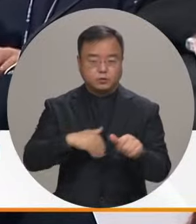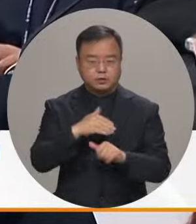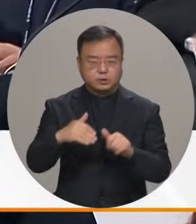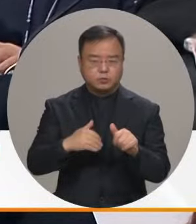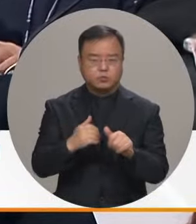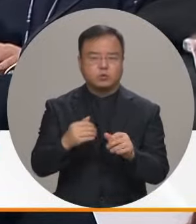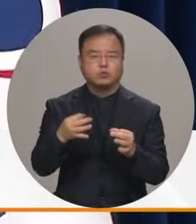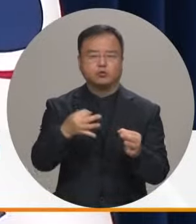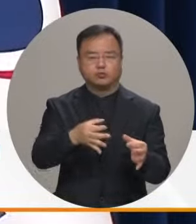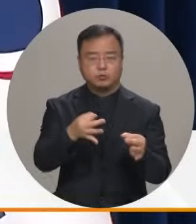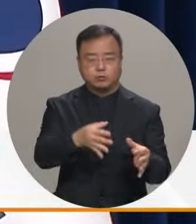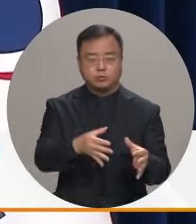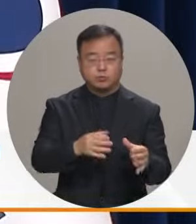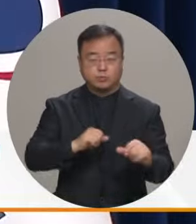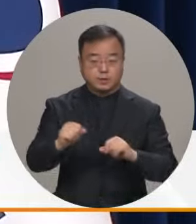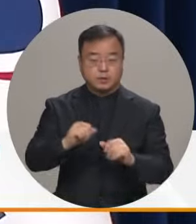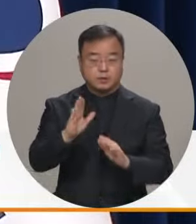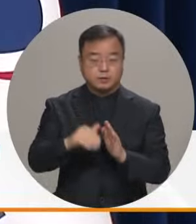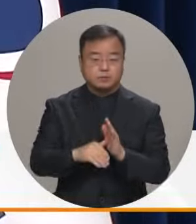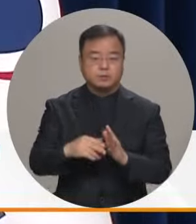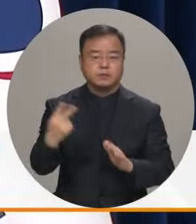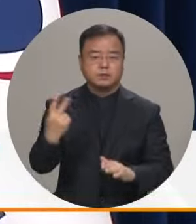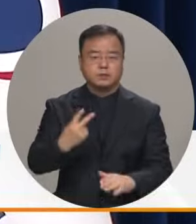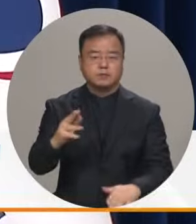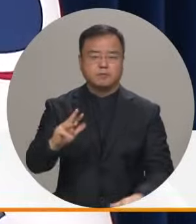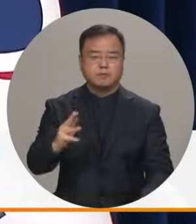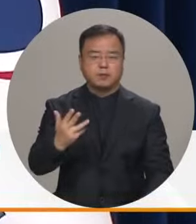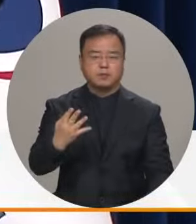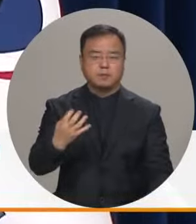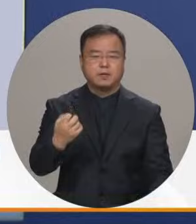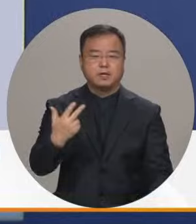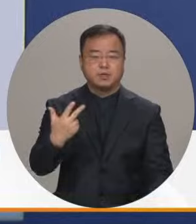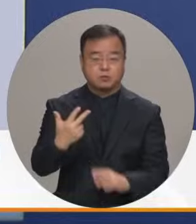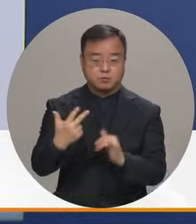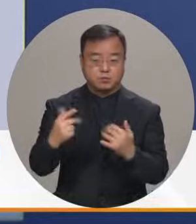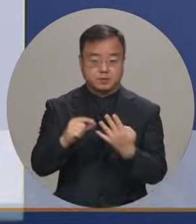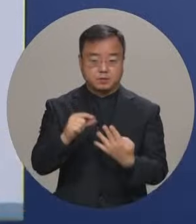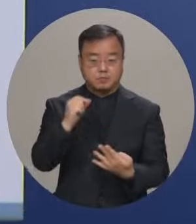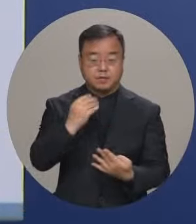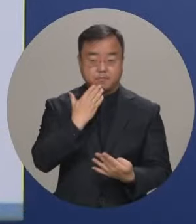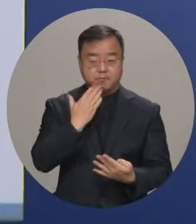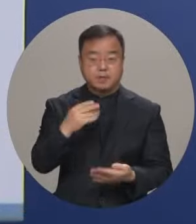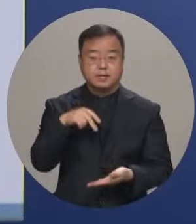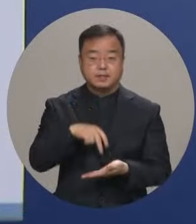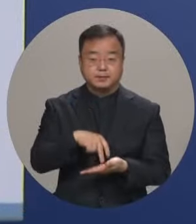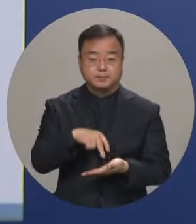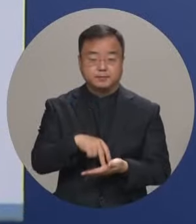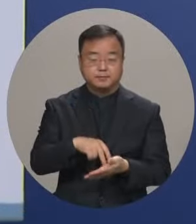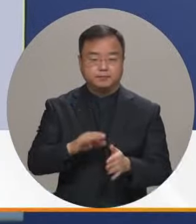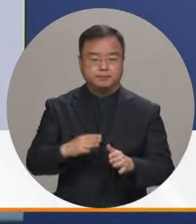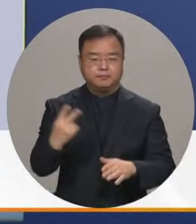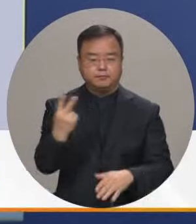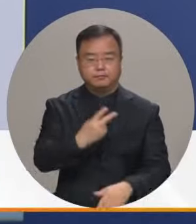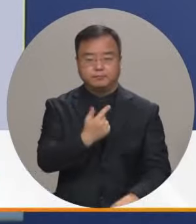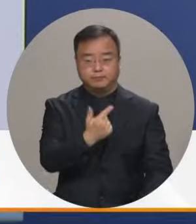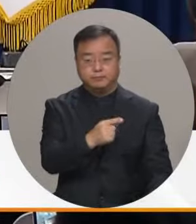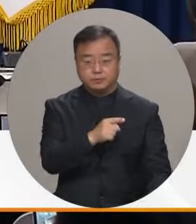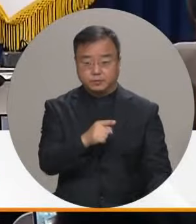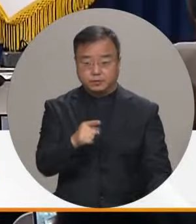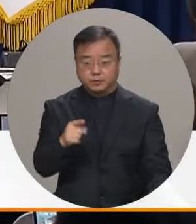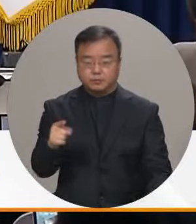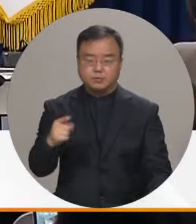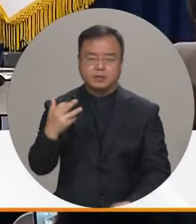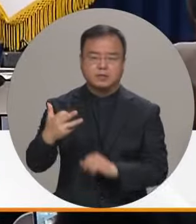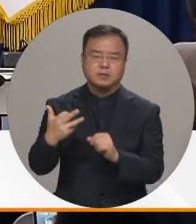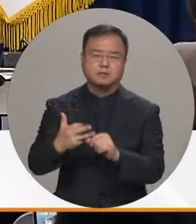투자가 이루어진다면 최대 2847 명까지 선발할 수 있다는 입장입니다 지난 2006년 이후 18년간 동결된